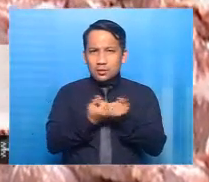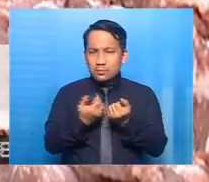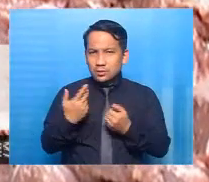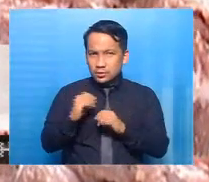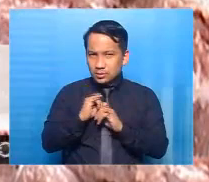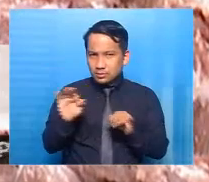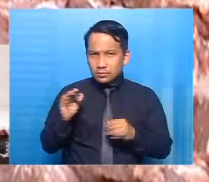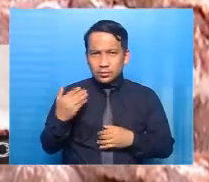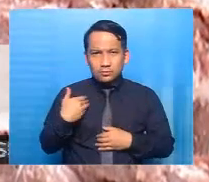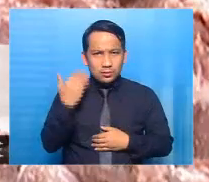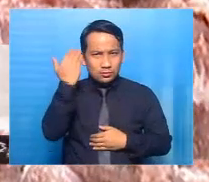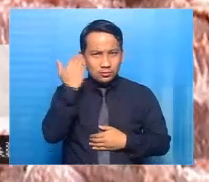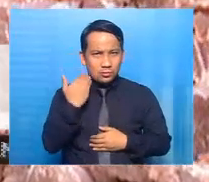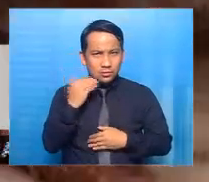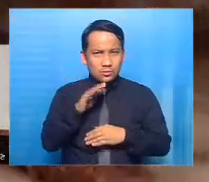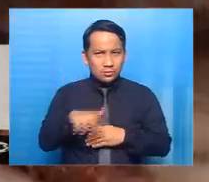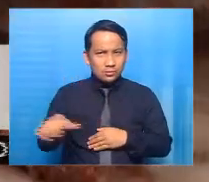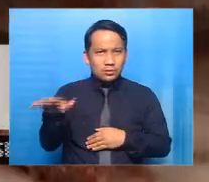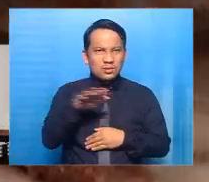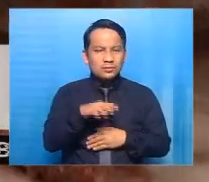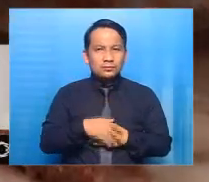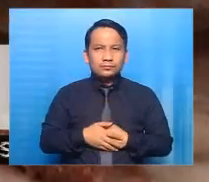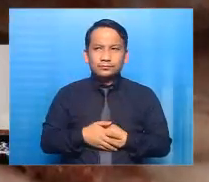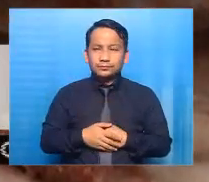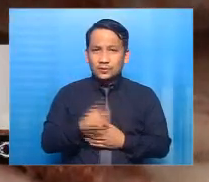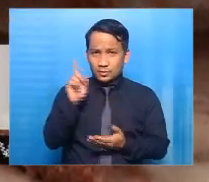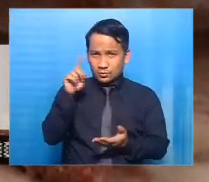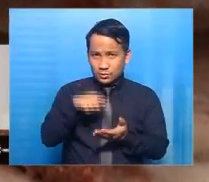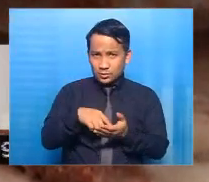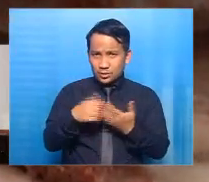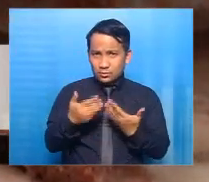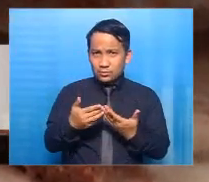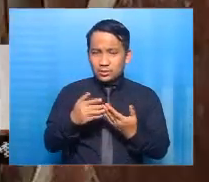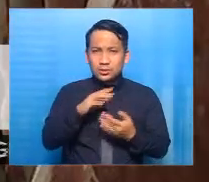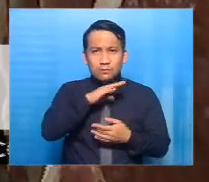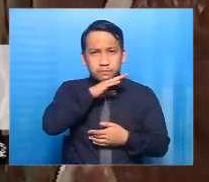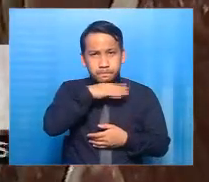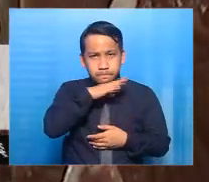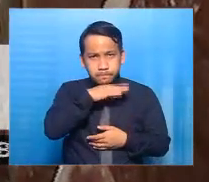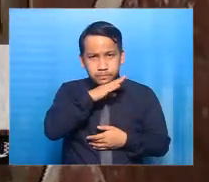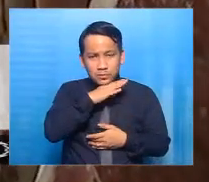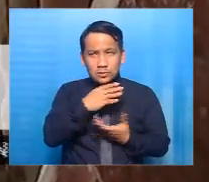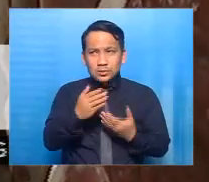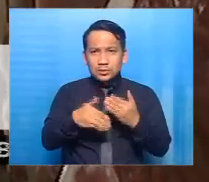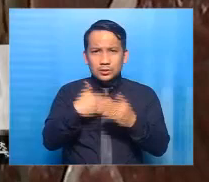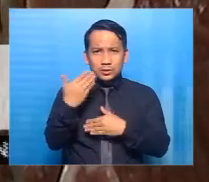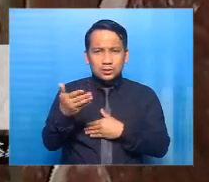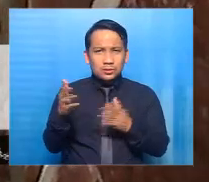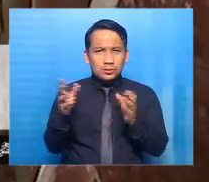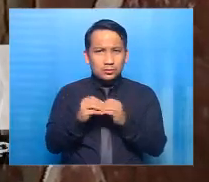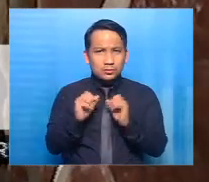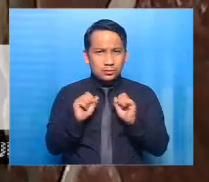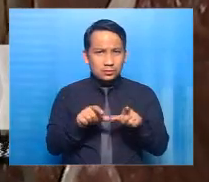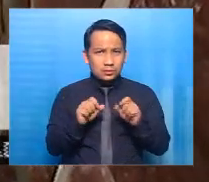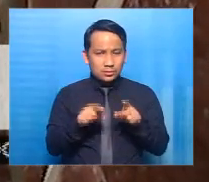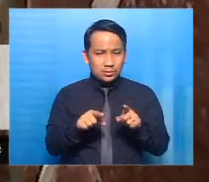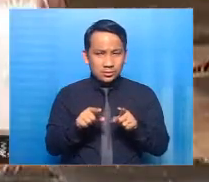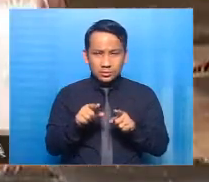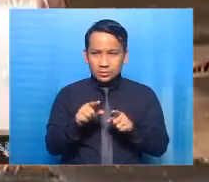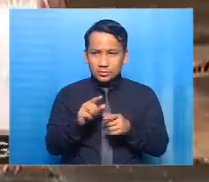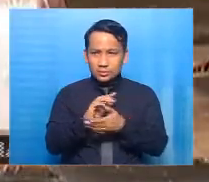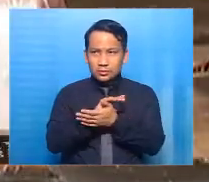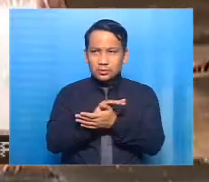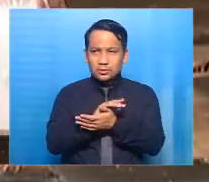man, hindi sapat para sa lahat. Nasa 1,000 baboy raw kasi ang kailangan para masuplayan ang lahat na nagtitinda sa Commonwealth